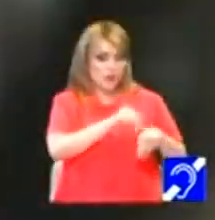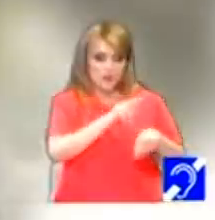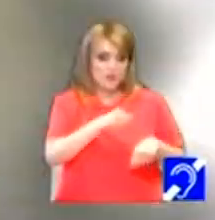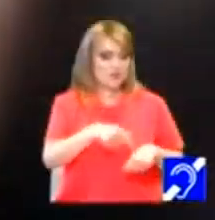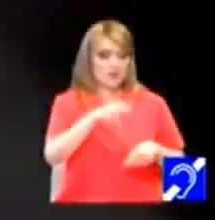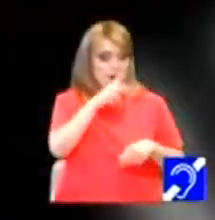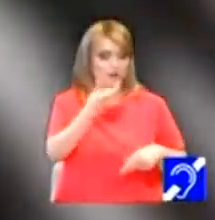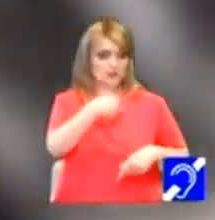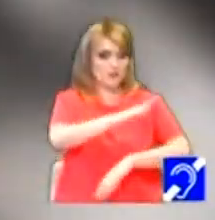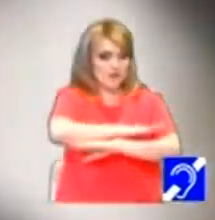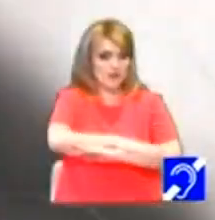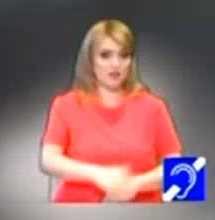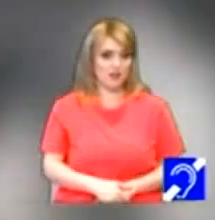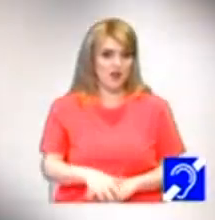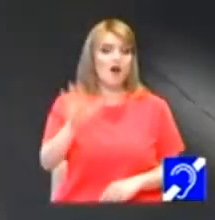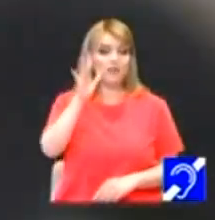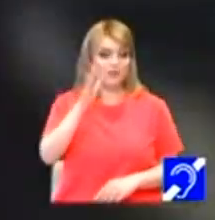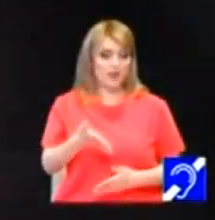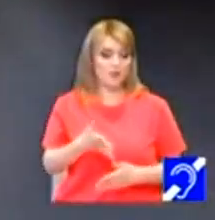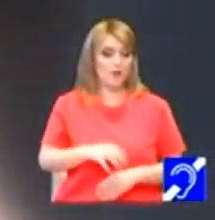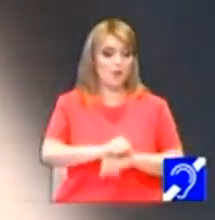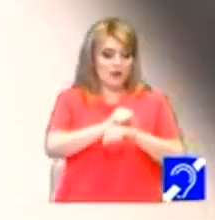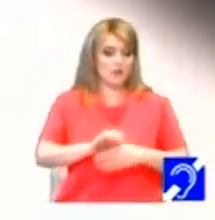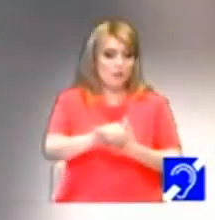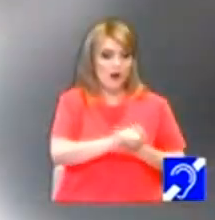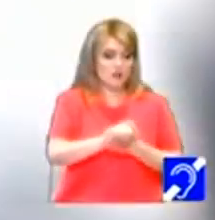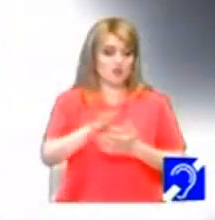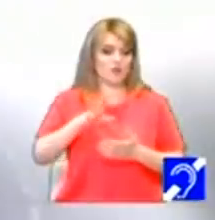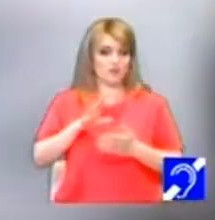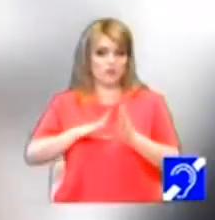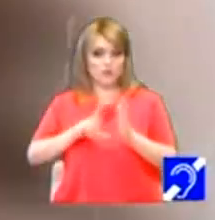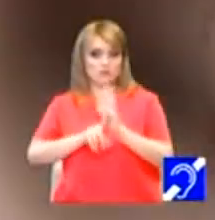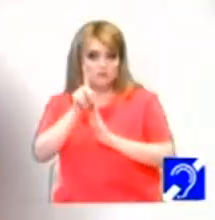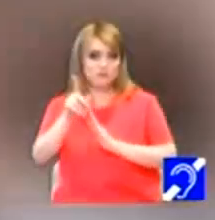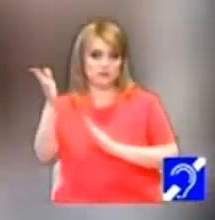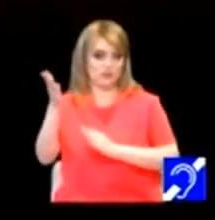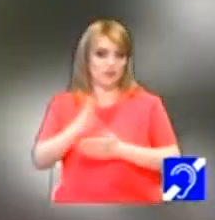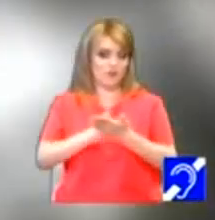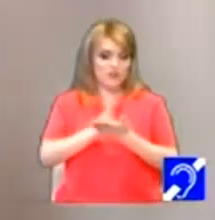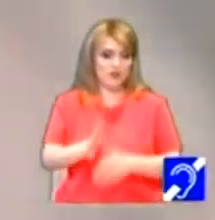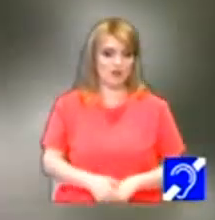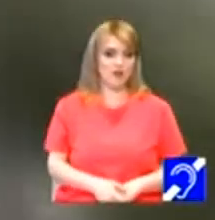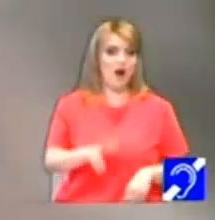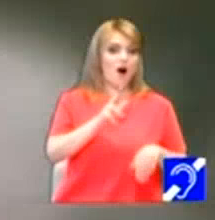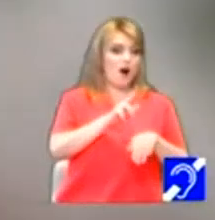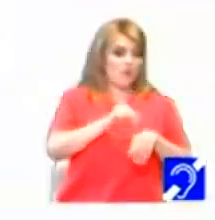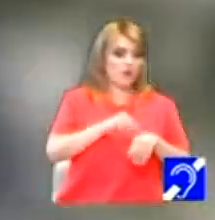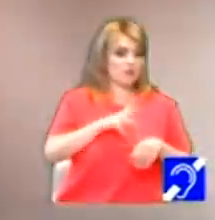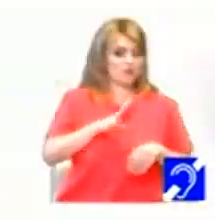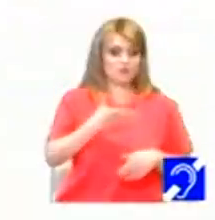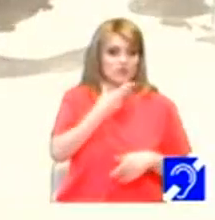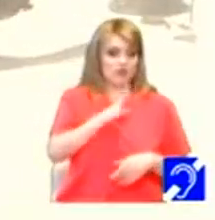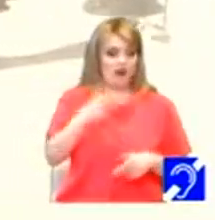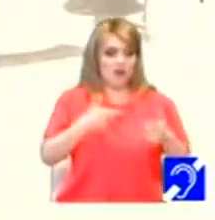poliție, precum și reținerile din timpul protestului pașnic organizat ieri de veterani. Reprezentanții organizației internaționale le reamintește autorităților